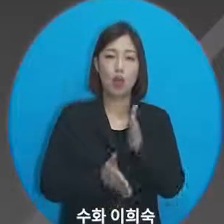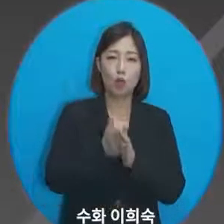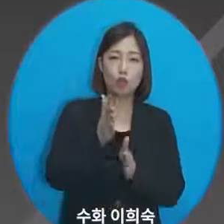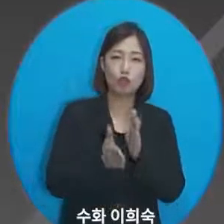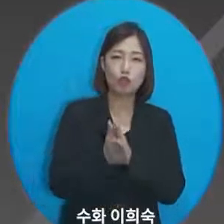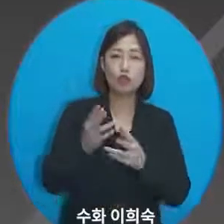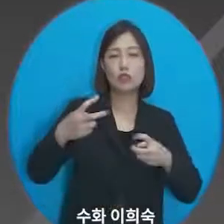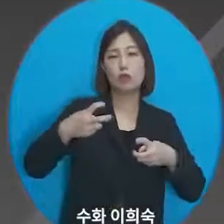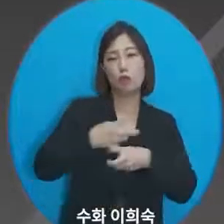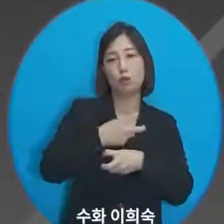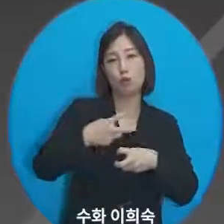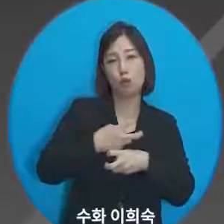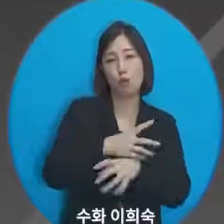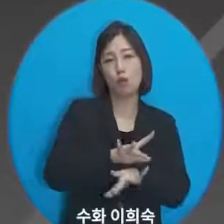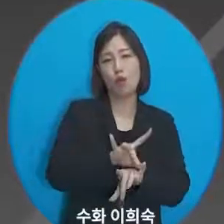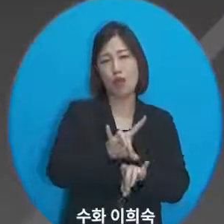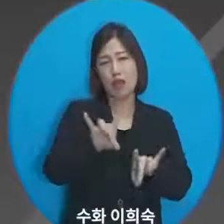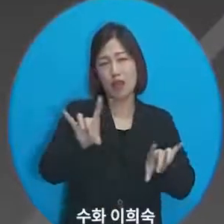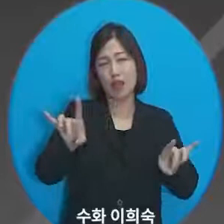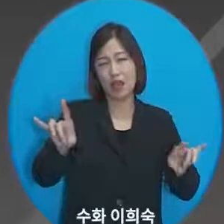이동시설 이런 것들 각각의 어떤